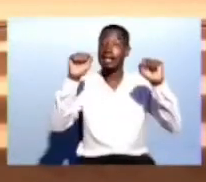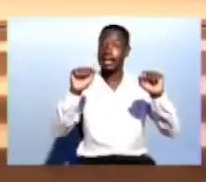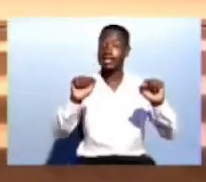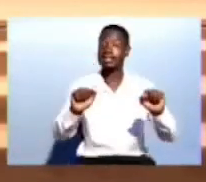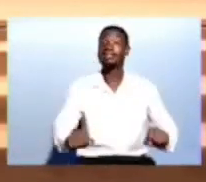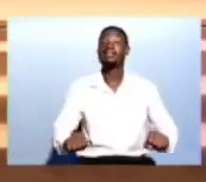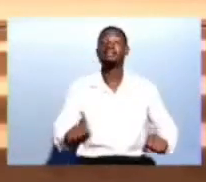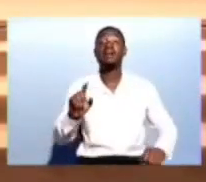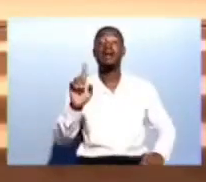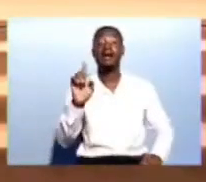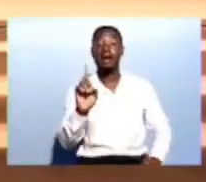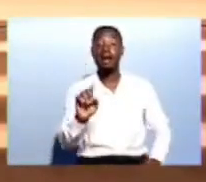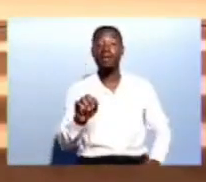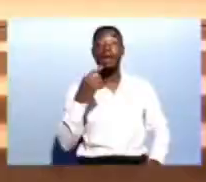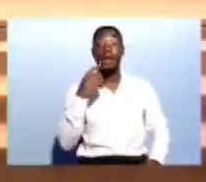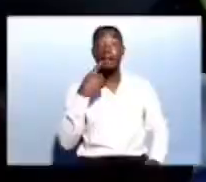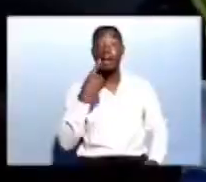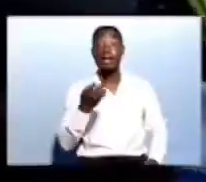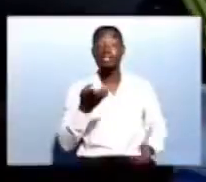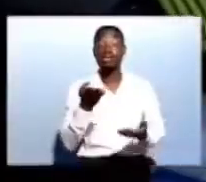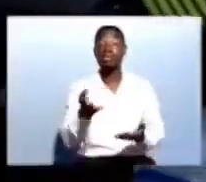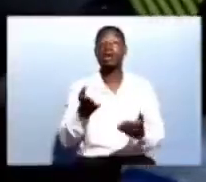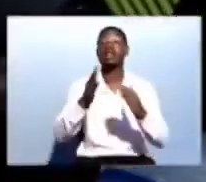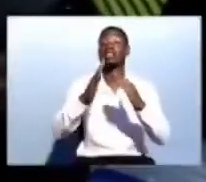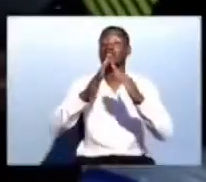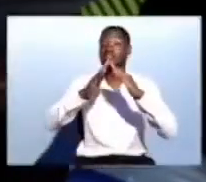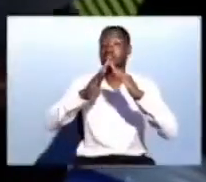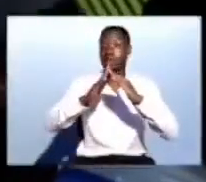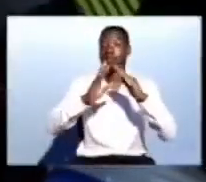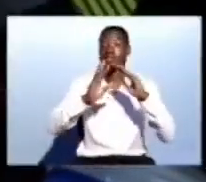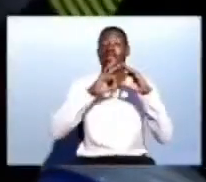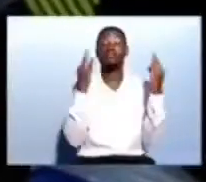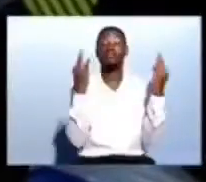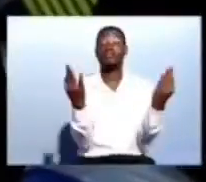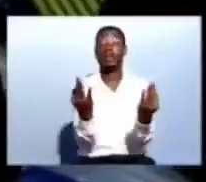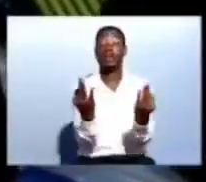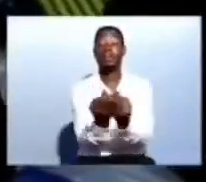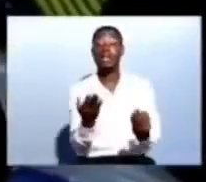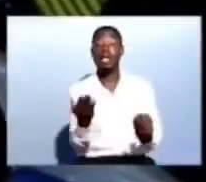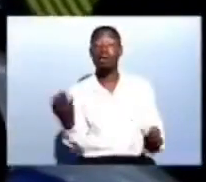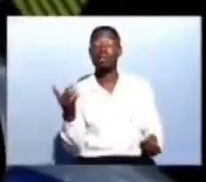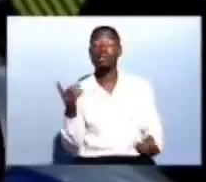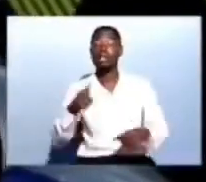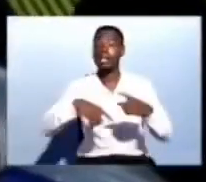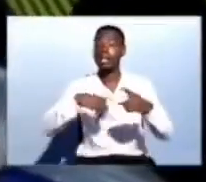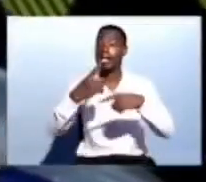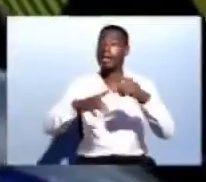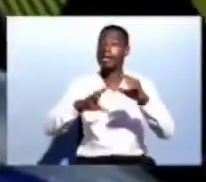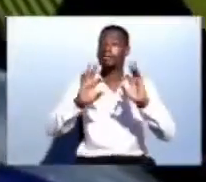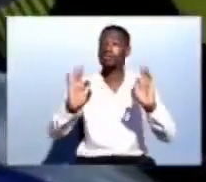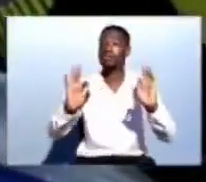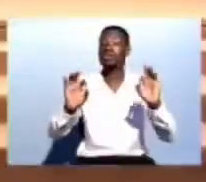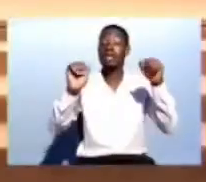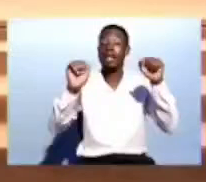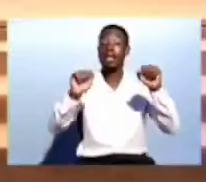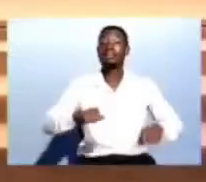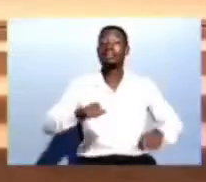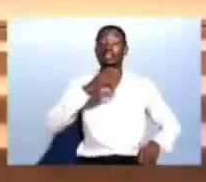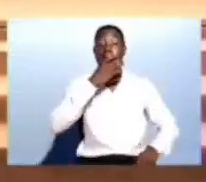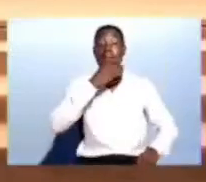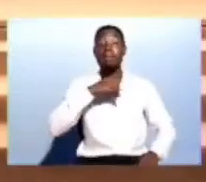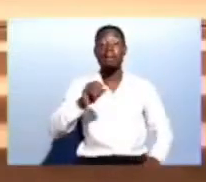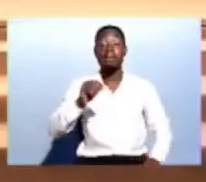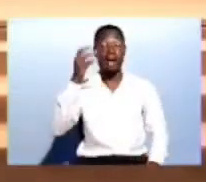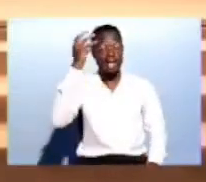awe na maagizo pale nyumbani. Familia yoyote ili istawi, ni lazima baba ambaye ni